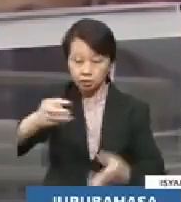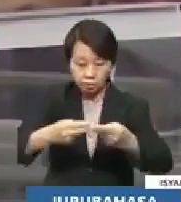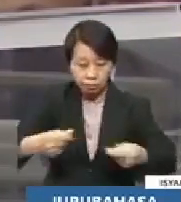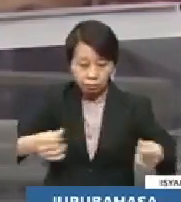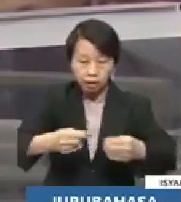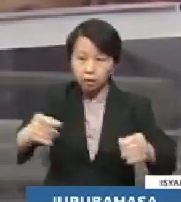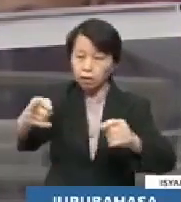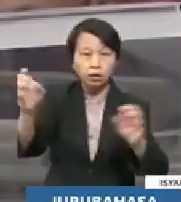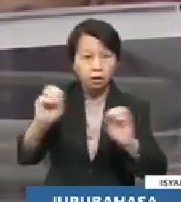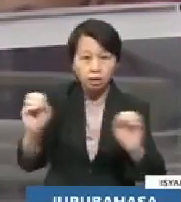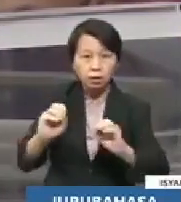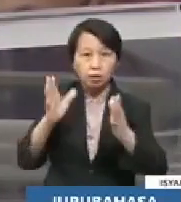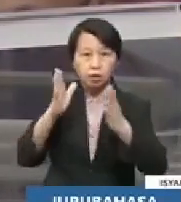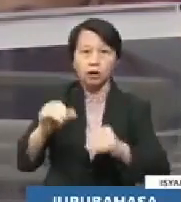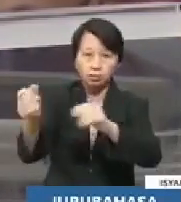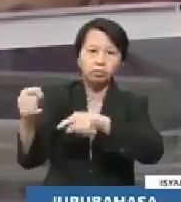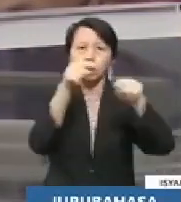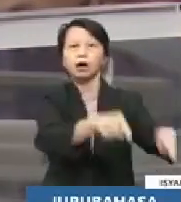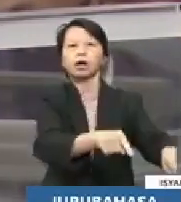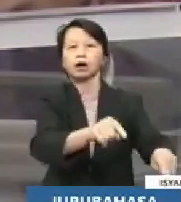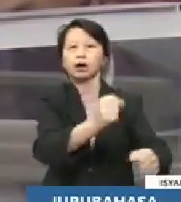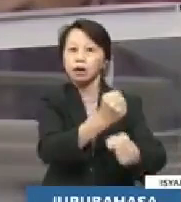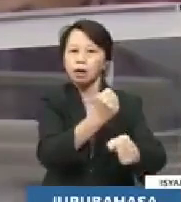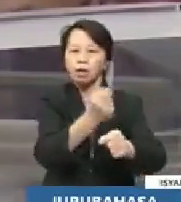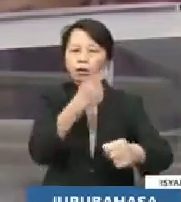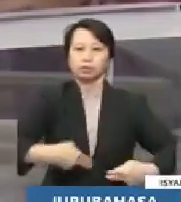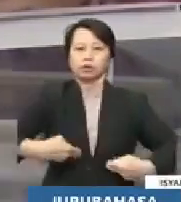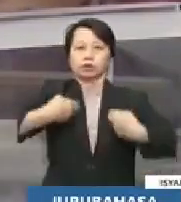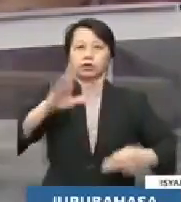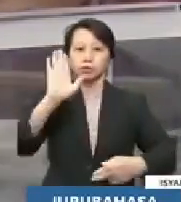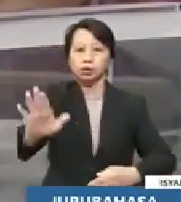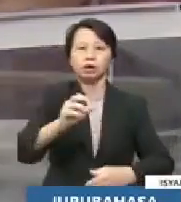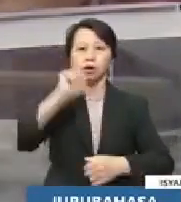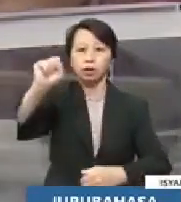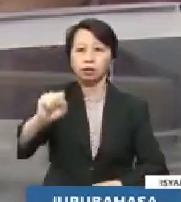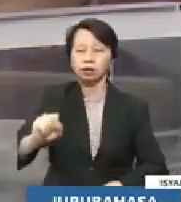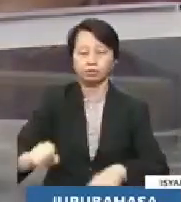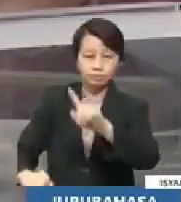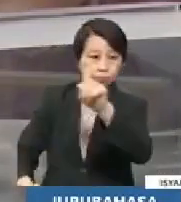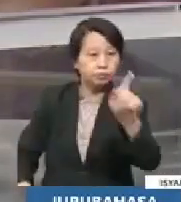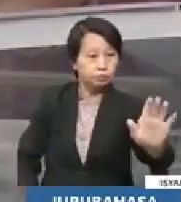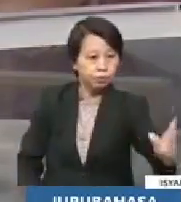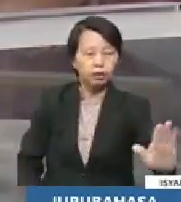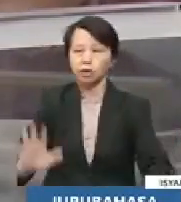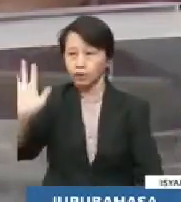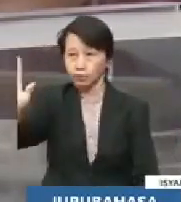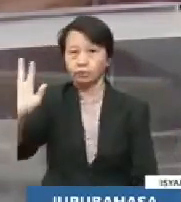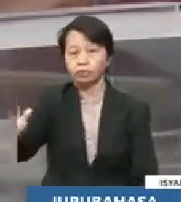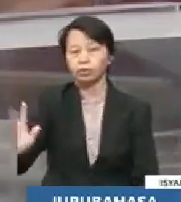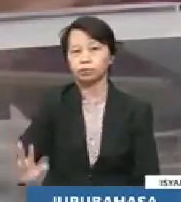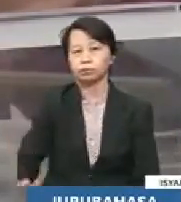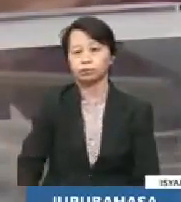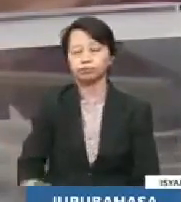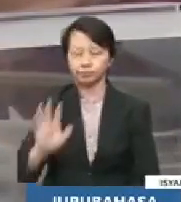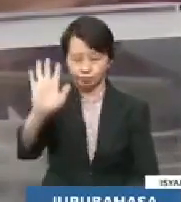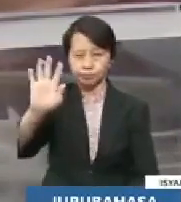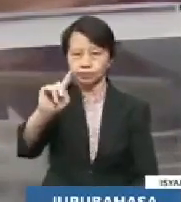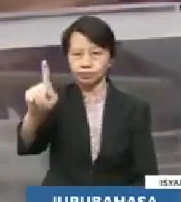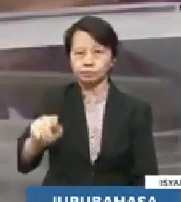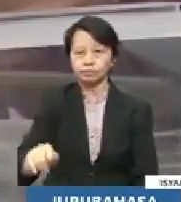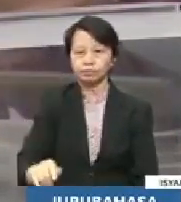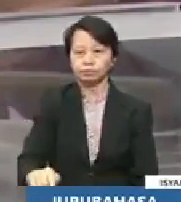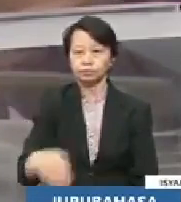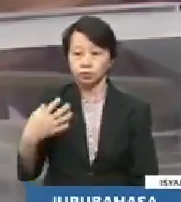tanah itu dapat mengerjakan karena ini untuk kehidupan mereka Tolong datang sobat soalnya datanya rata dihafalin lagi